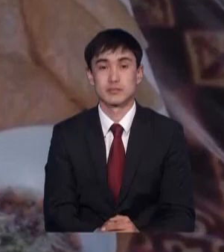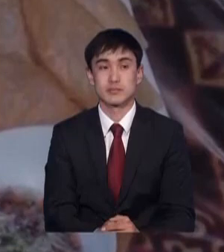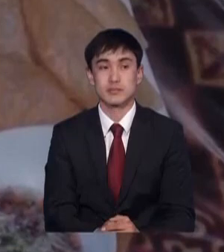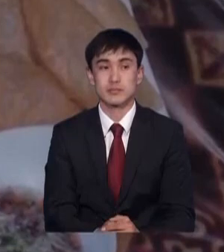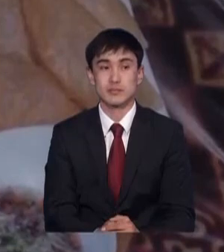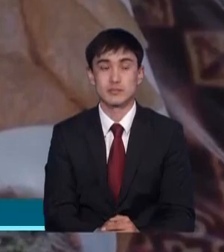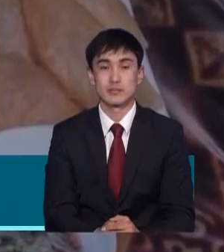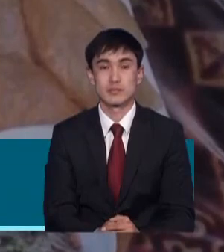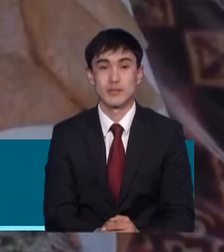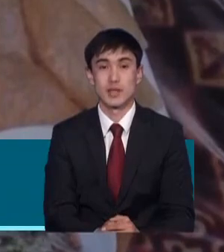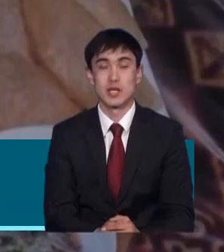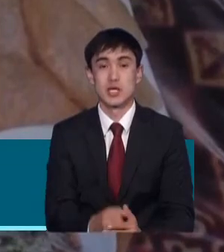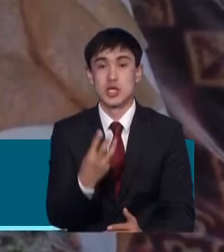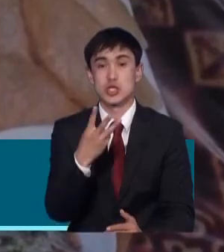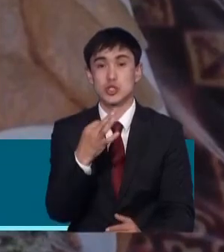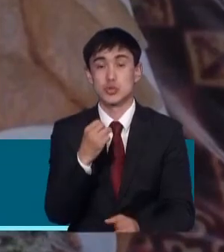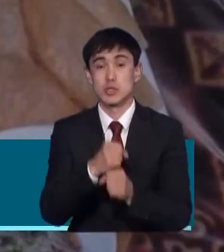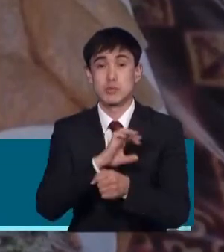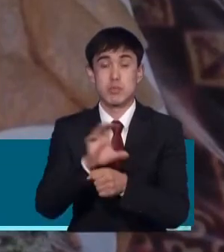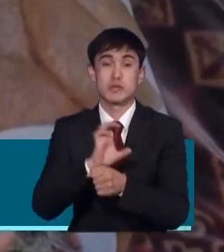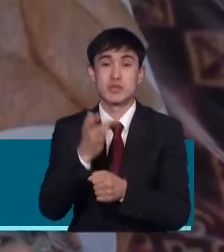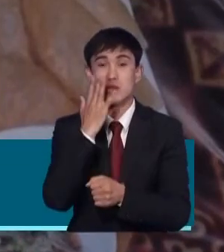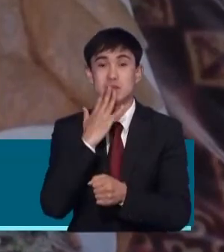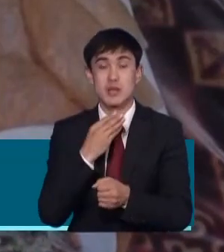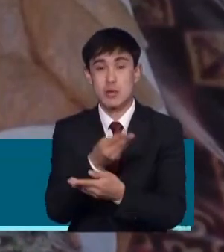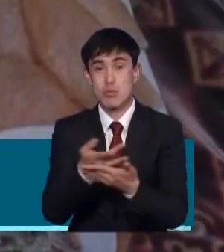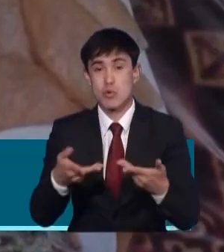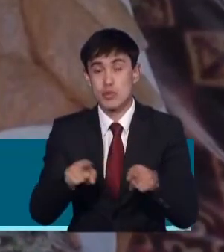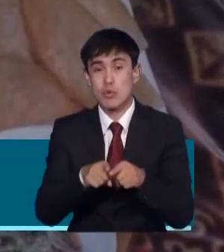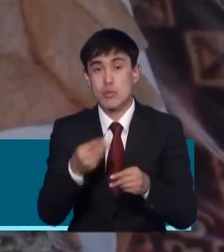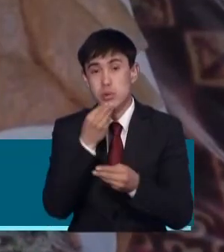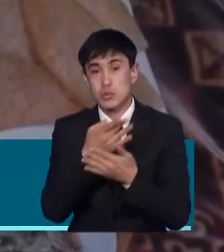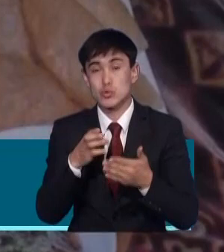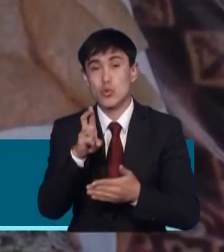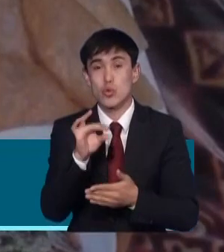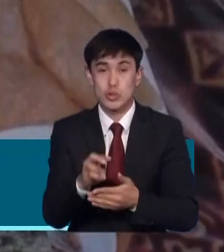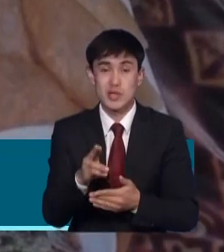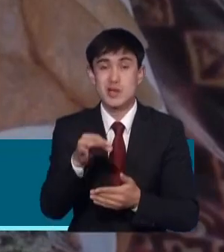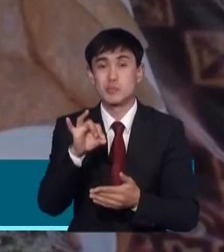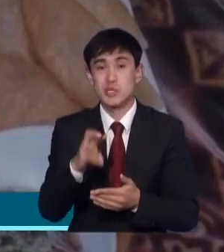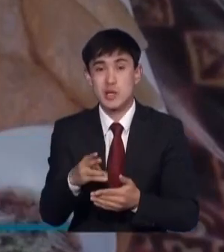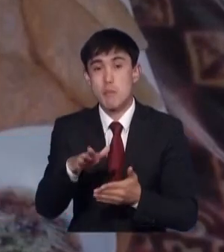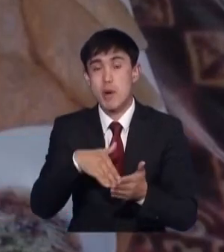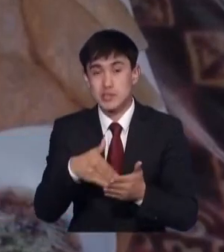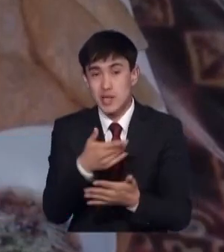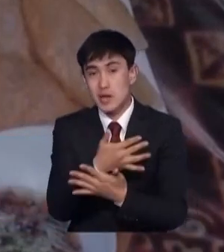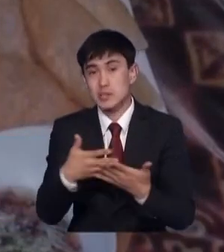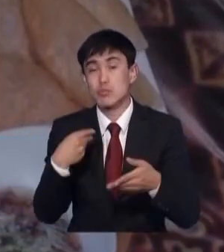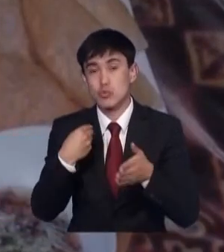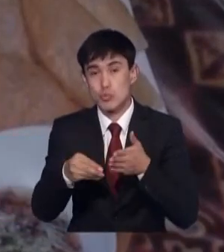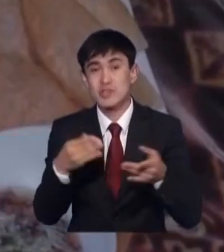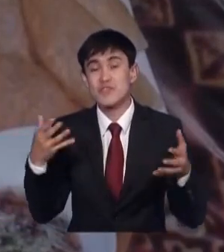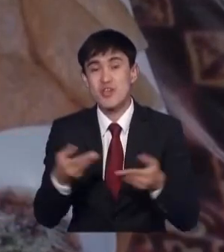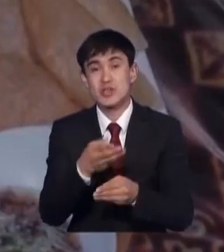качества шига сль занимается производством национальных блюд такой продукции как Курт рмк масло у неё можно приобрести